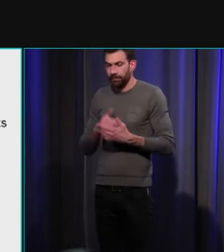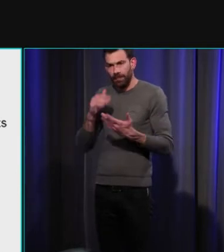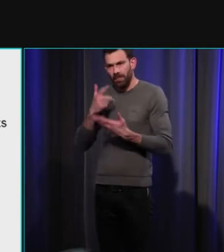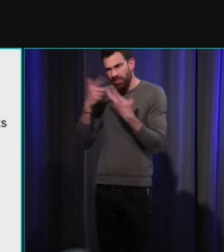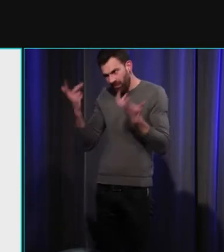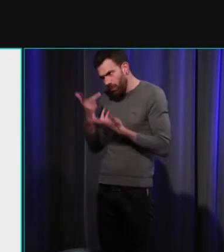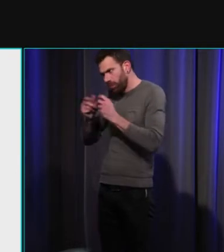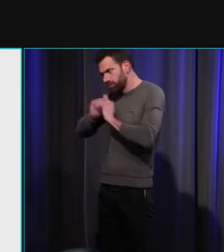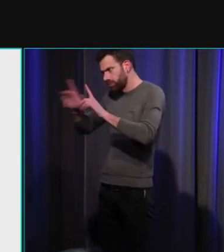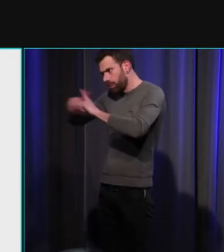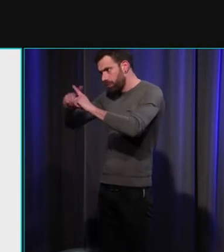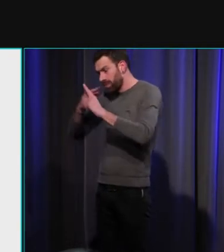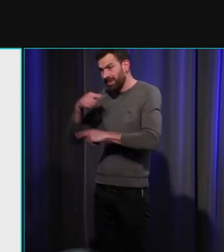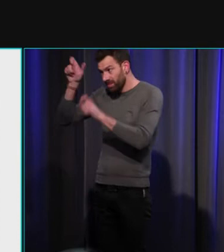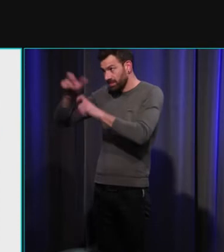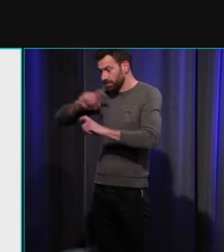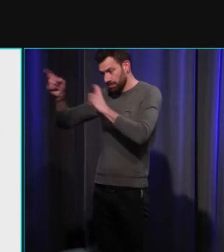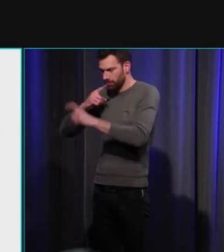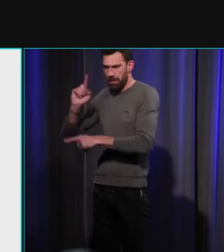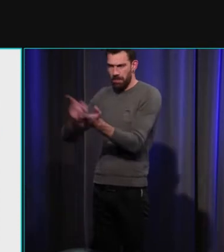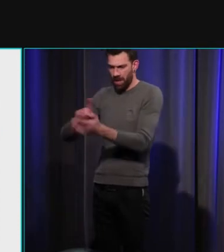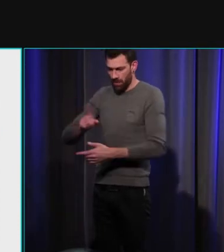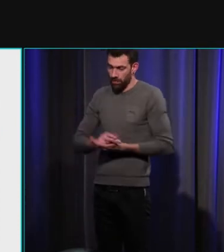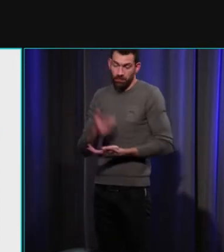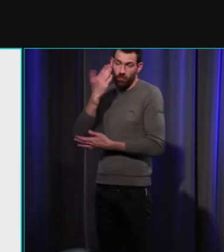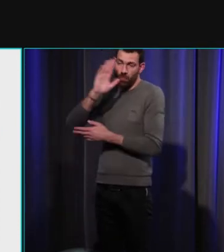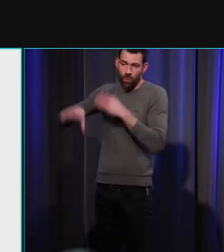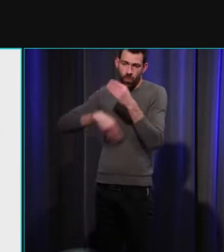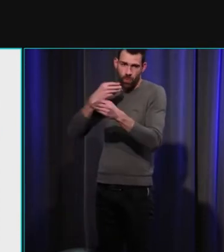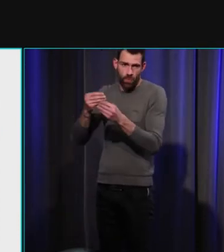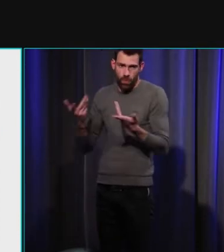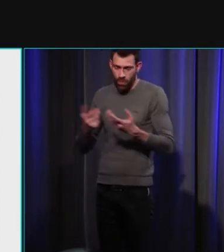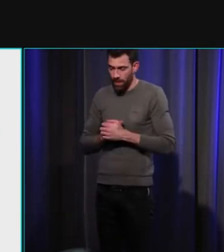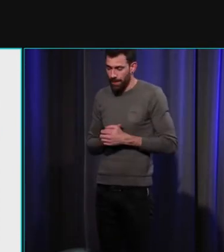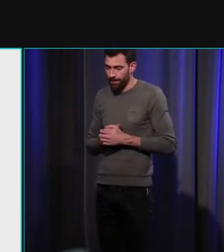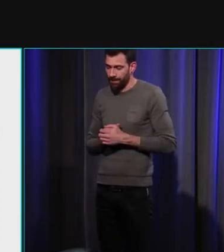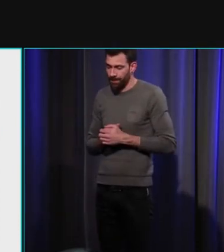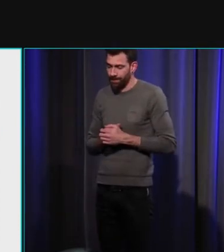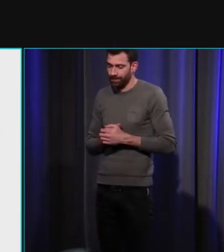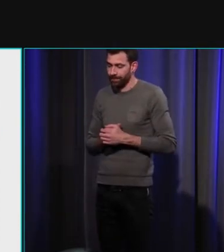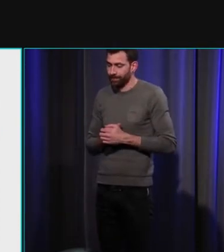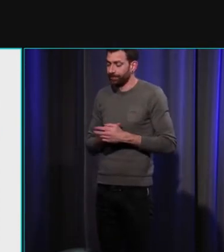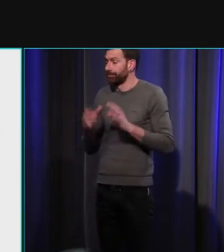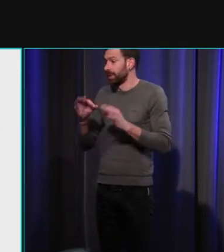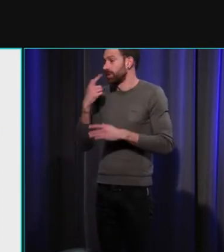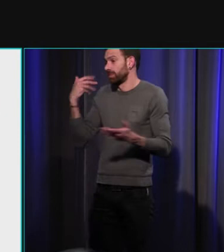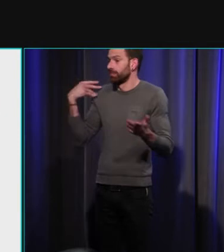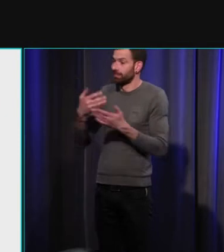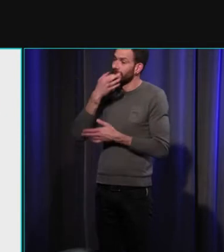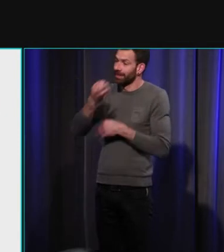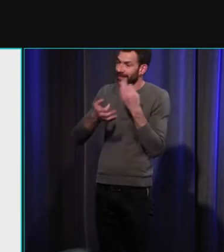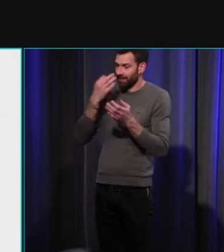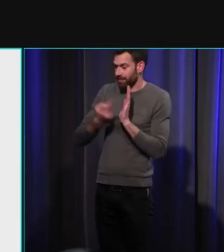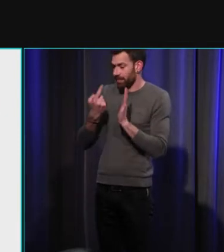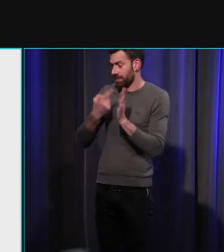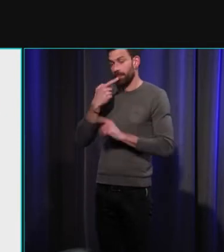fait on est donc dans un tout autre monde mais comme je voulais dit à plusieurs reprises les gens